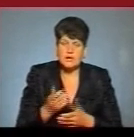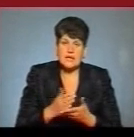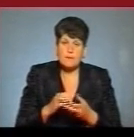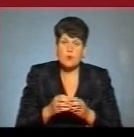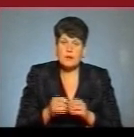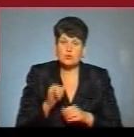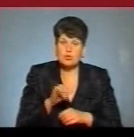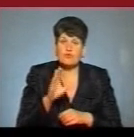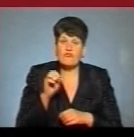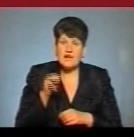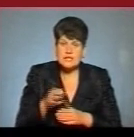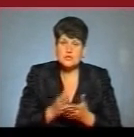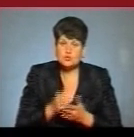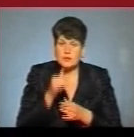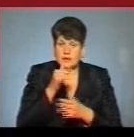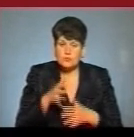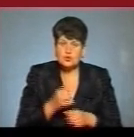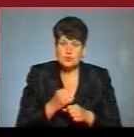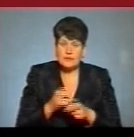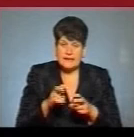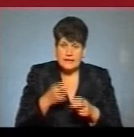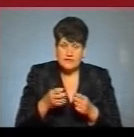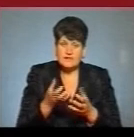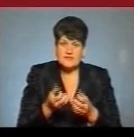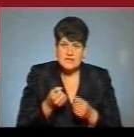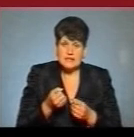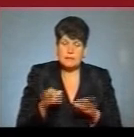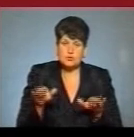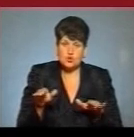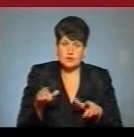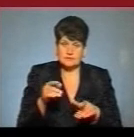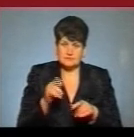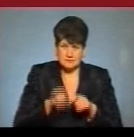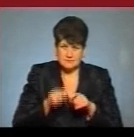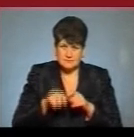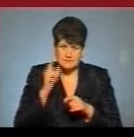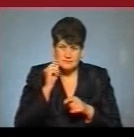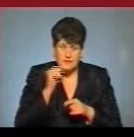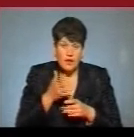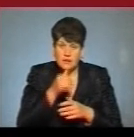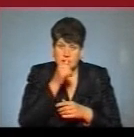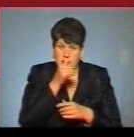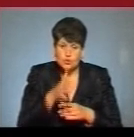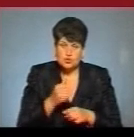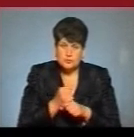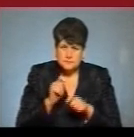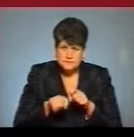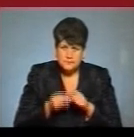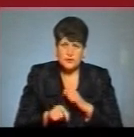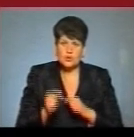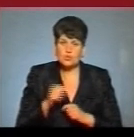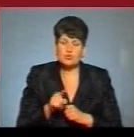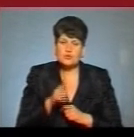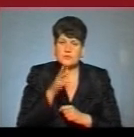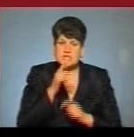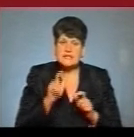що ветслужба не може зробити аналізи тих бджіл. Вони взяли зразки бджіл, які загинули, але вони не можуть зробити лабораторне дослідження, тому що під